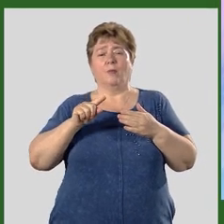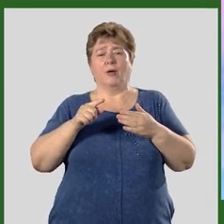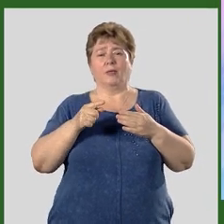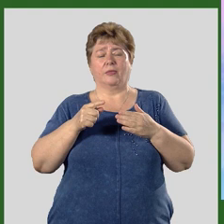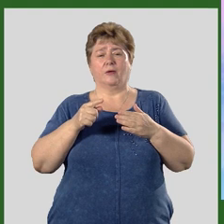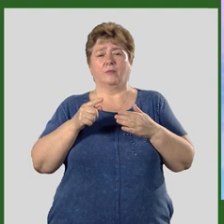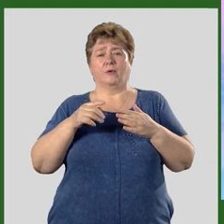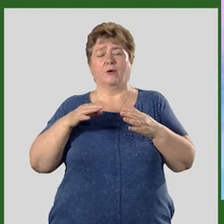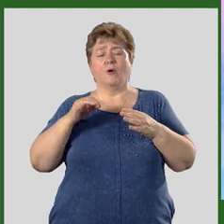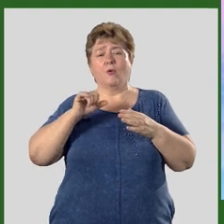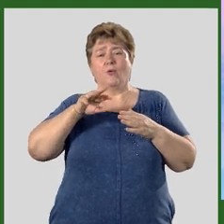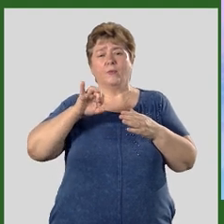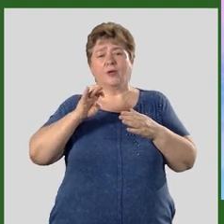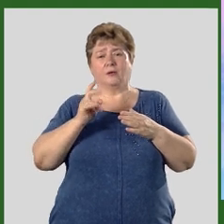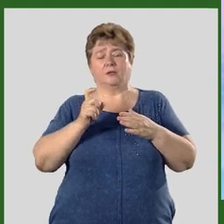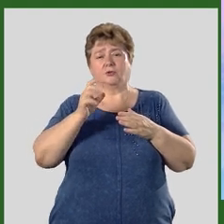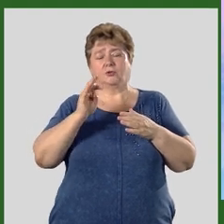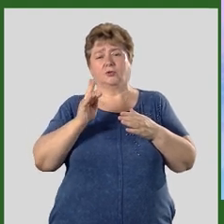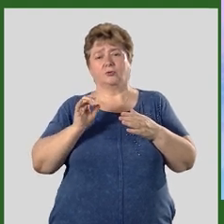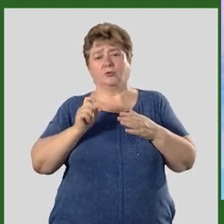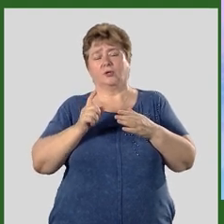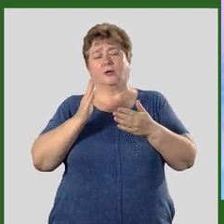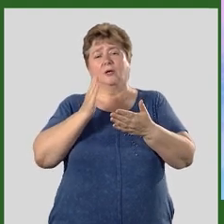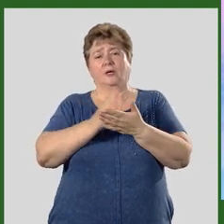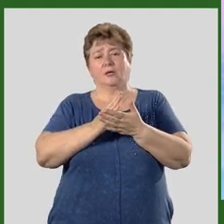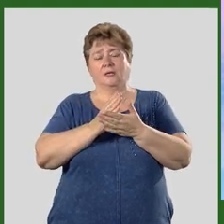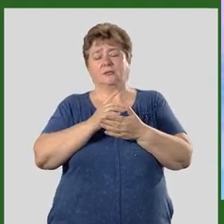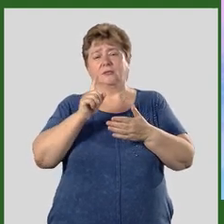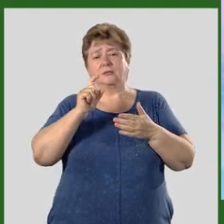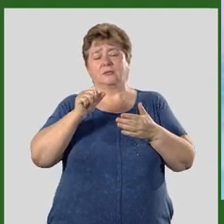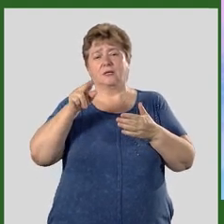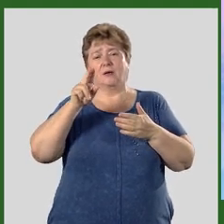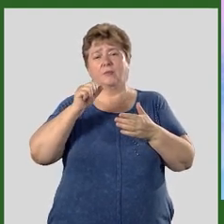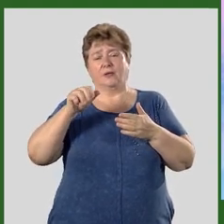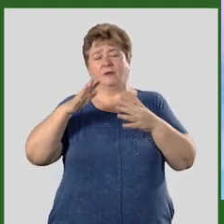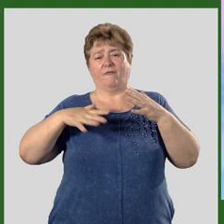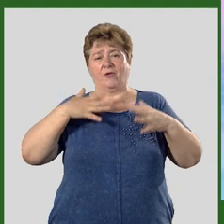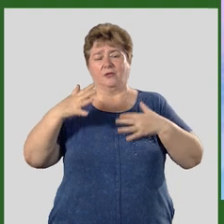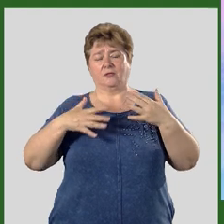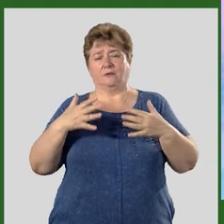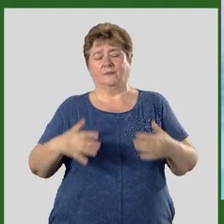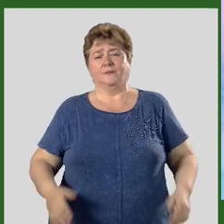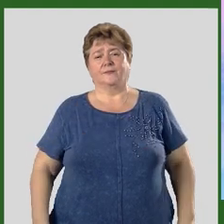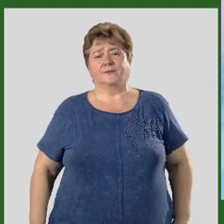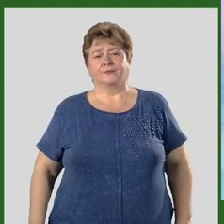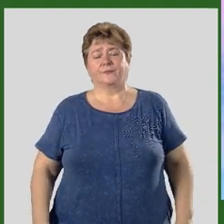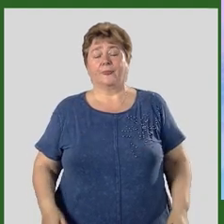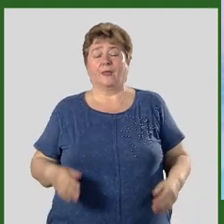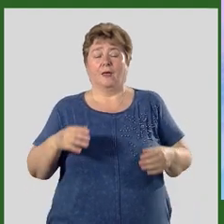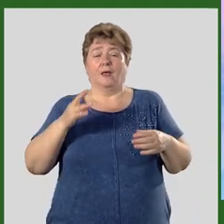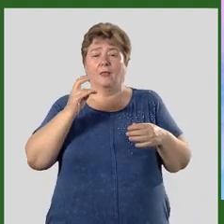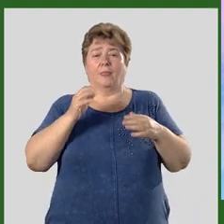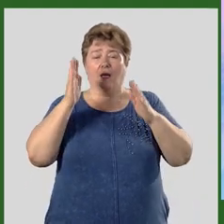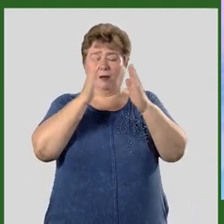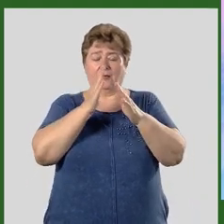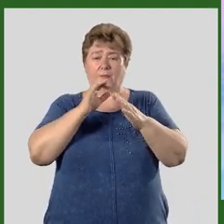Поэтому в умеренных широтах преобладают западные ветры. На климат